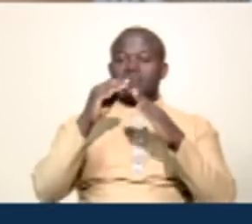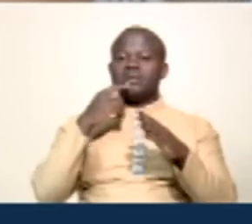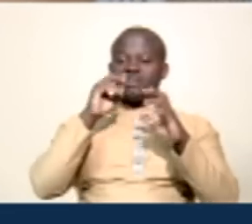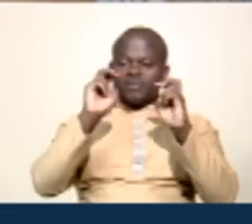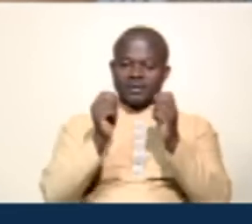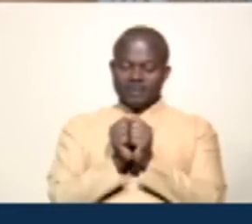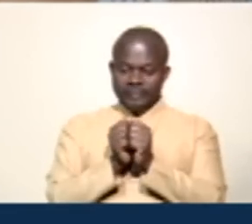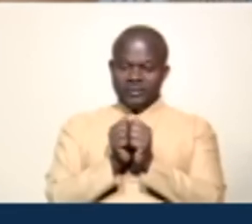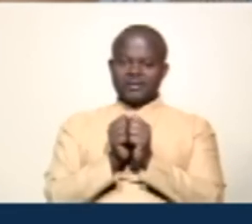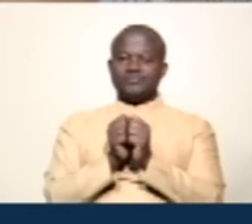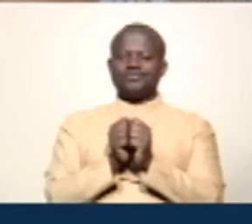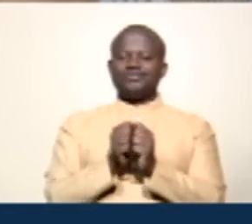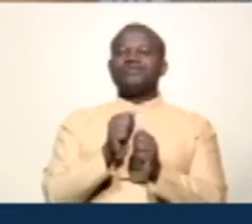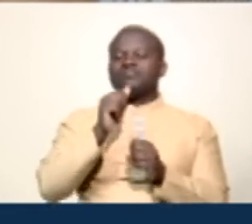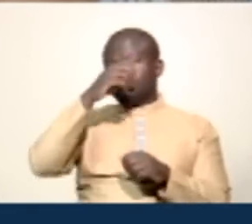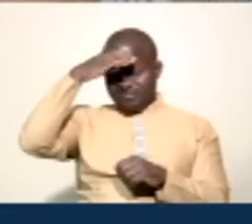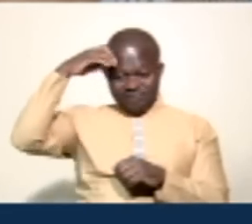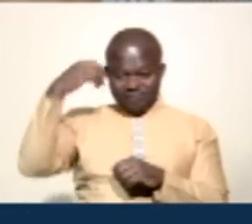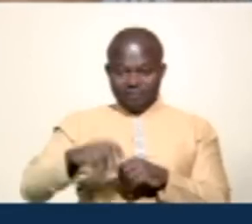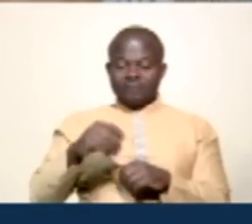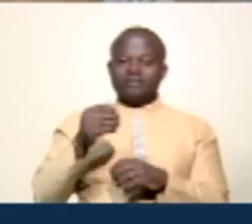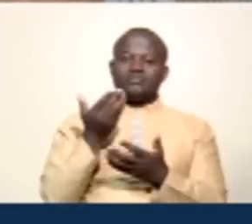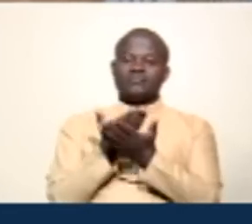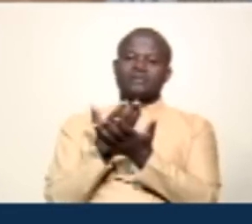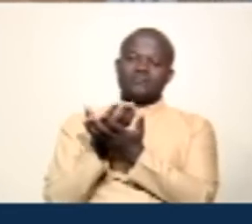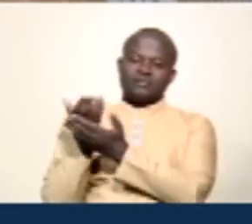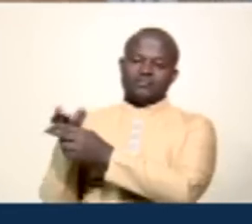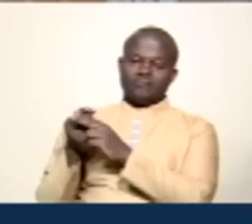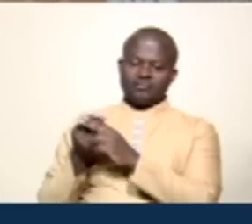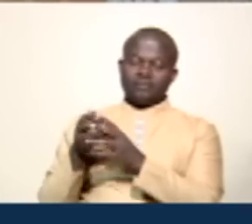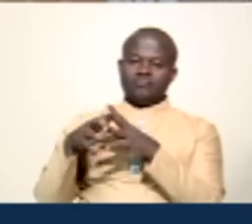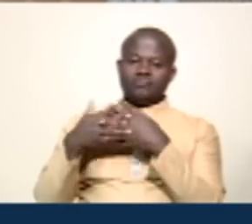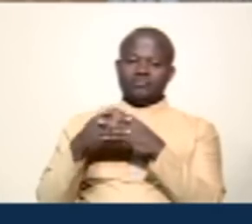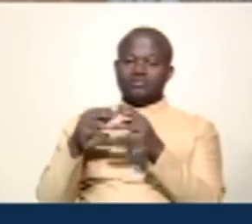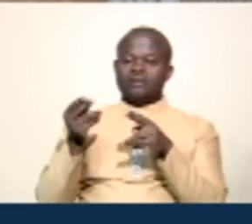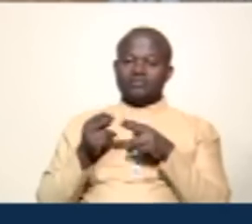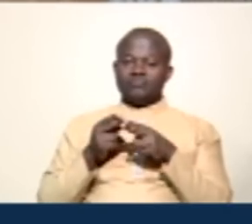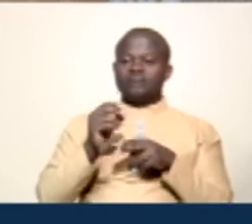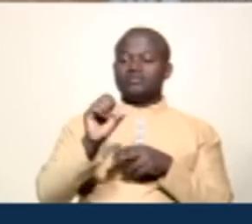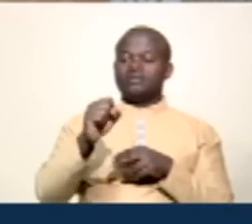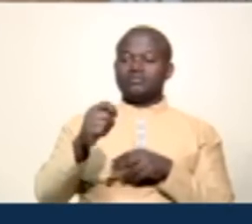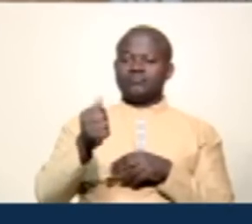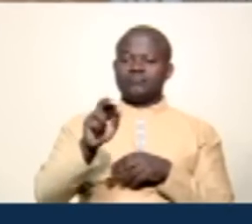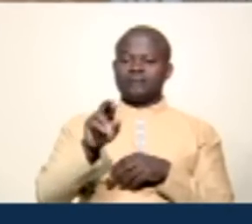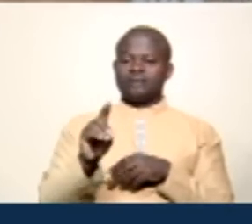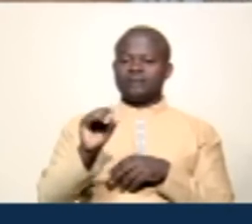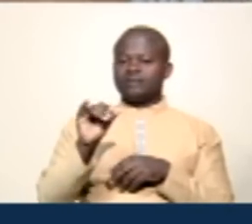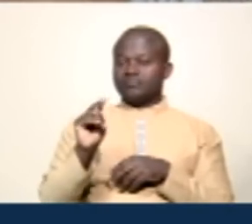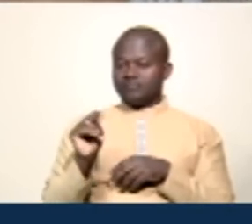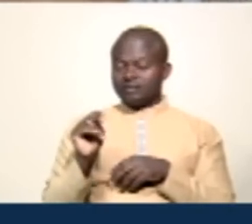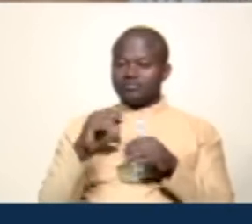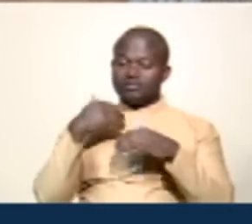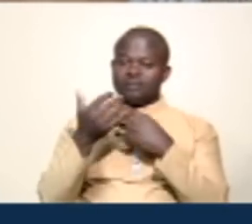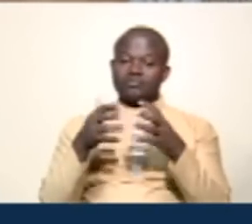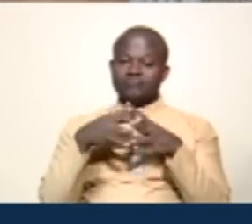bati mwikwirwa muvunika tujye gutera imashini ahantu bita gasitaride sosiyete yitwa gasitaride iyo